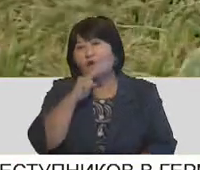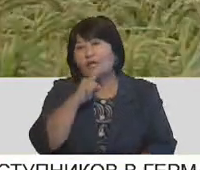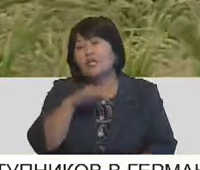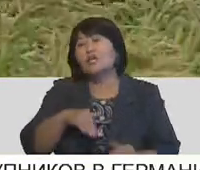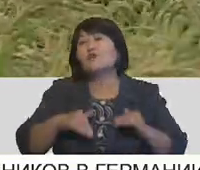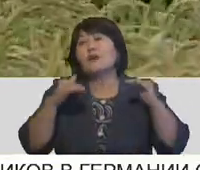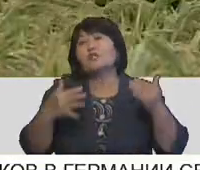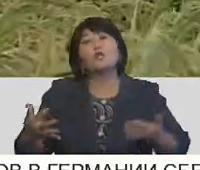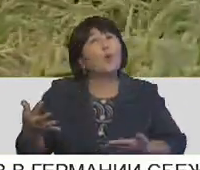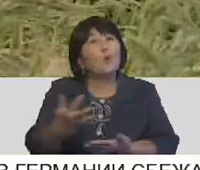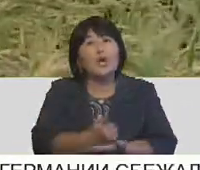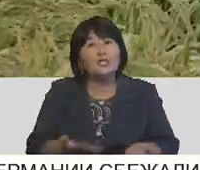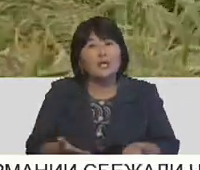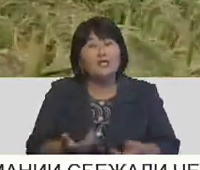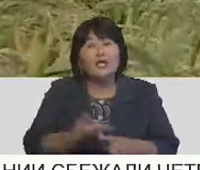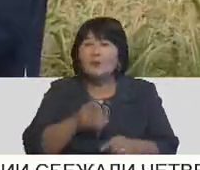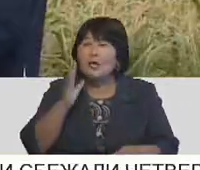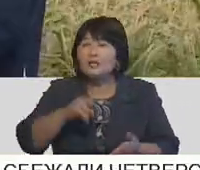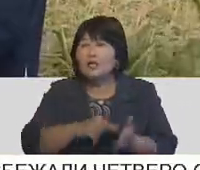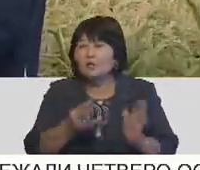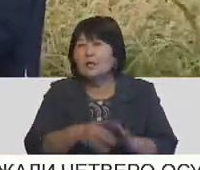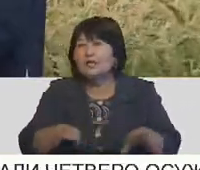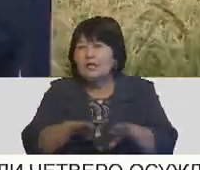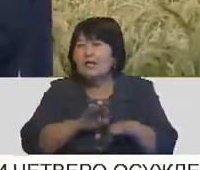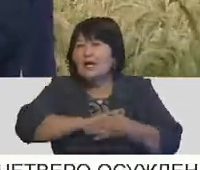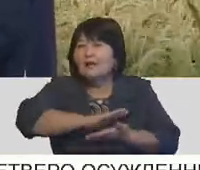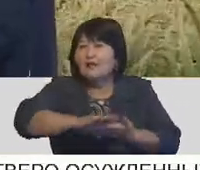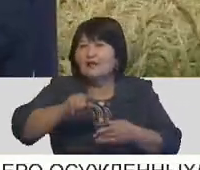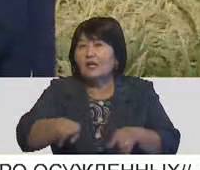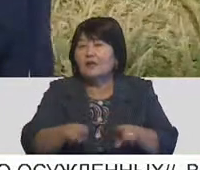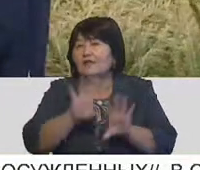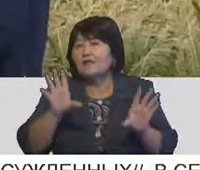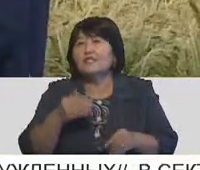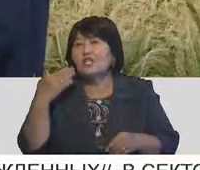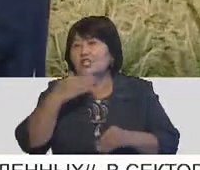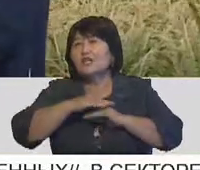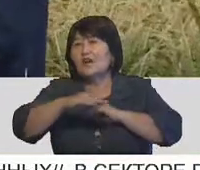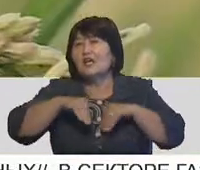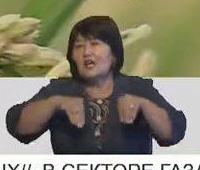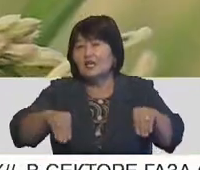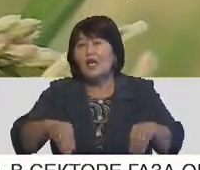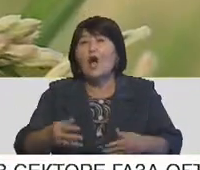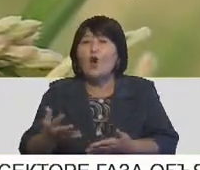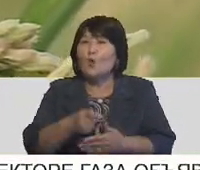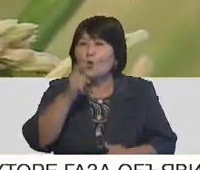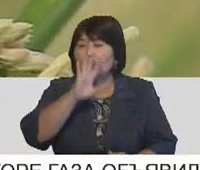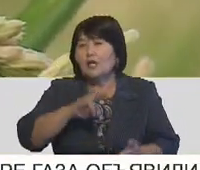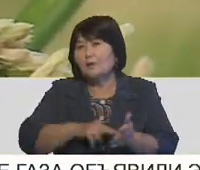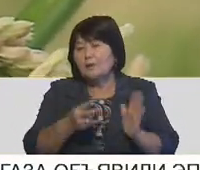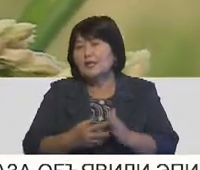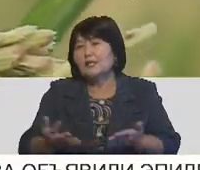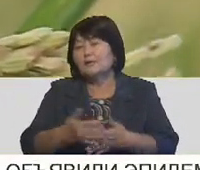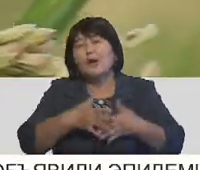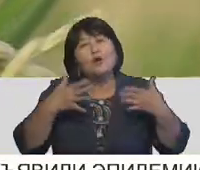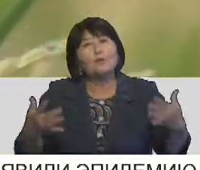повышени урожайности в перспективе планируется выравнивать таким методом весь рисовый Клин виды на урожай неплохие планируется собрать